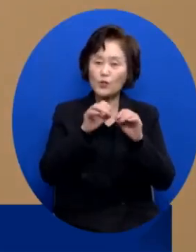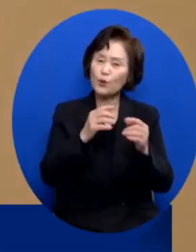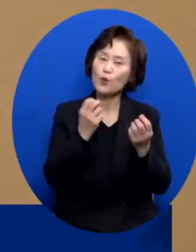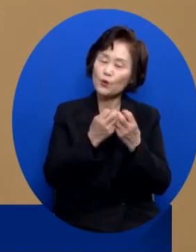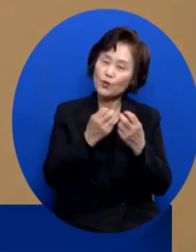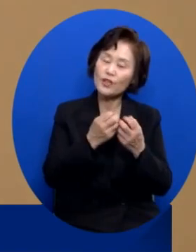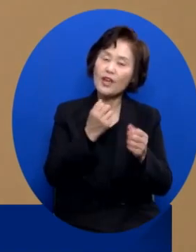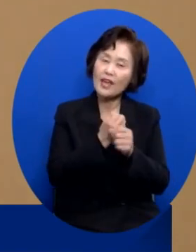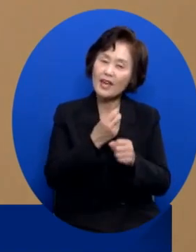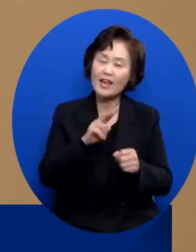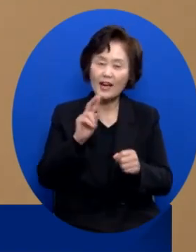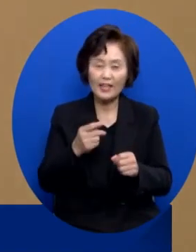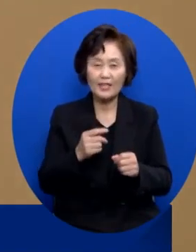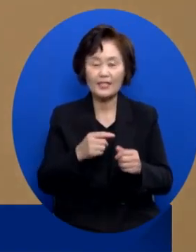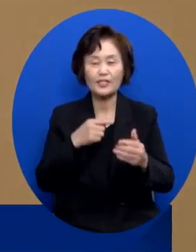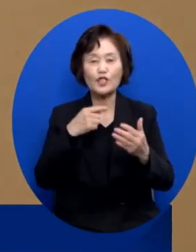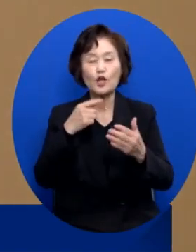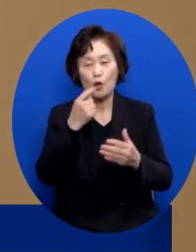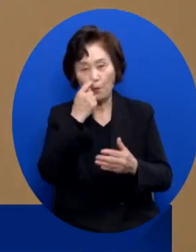are